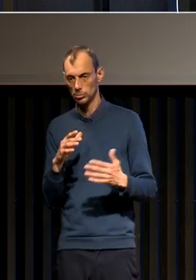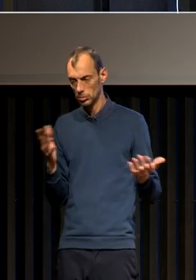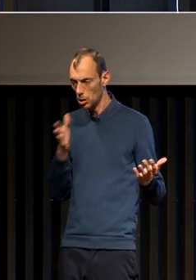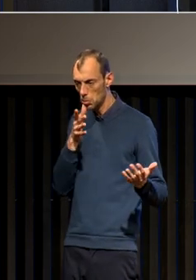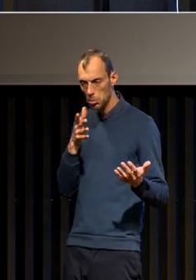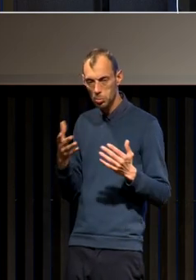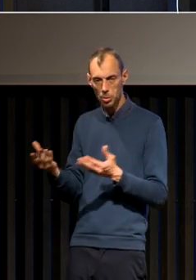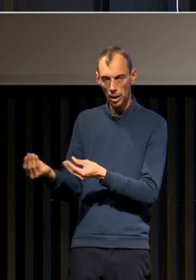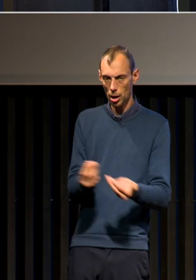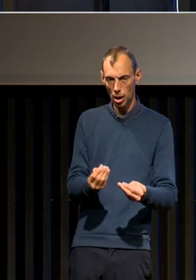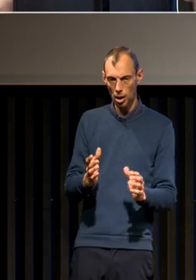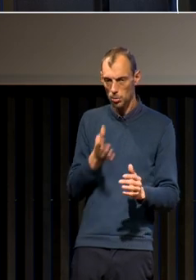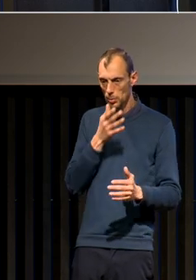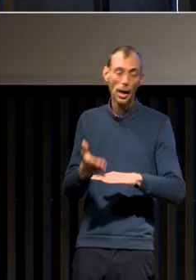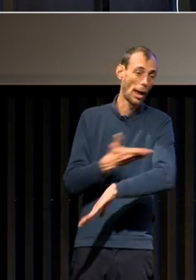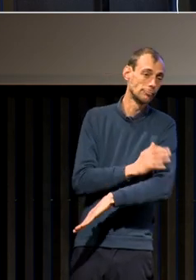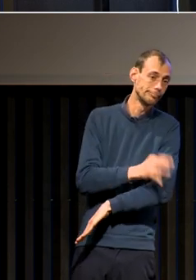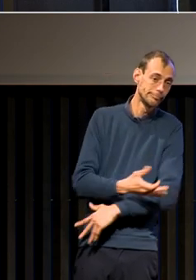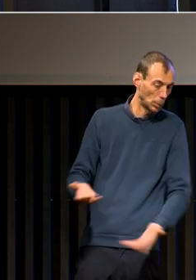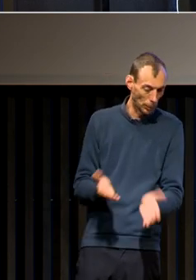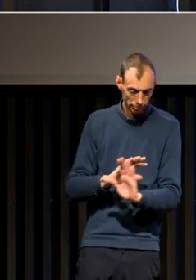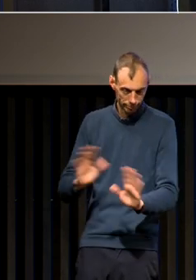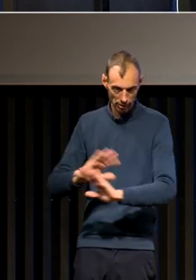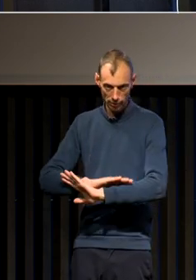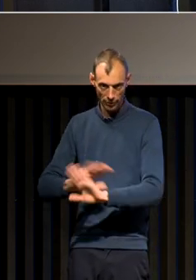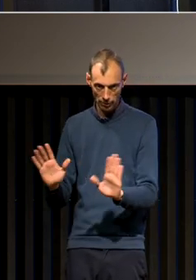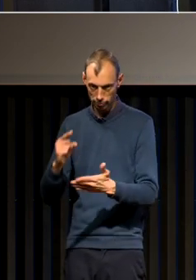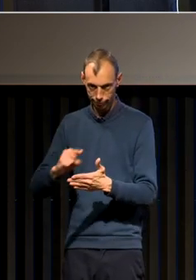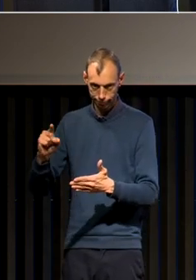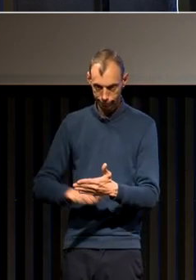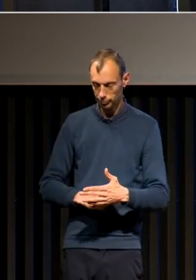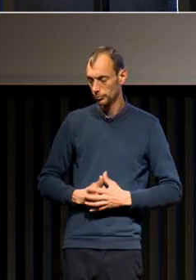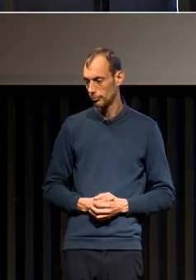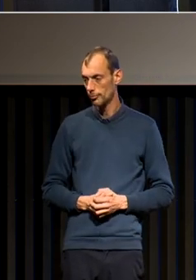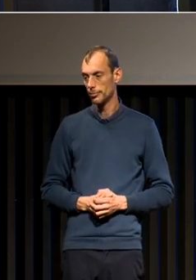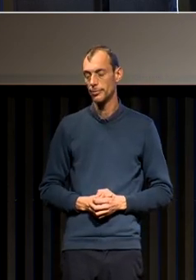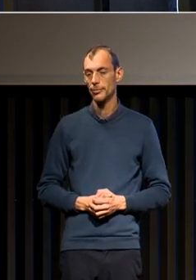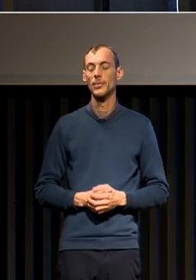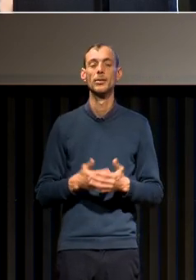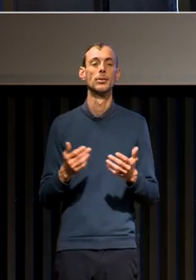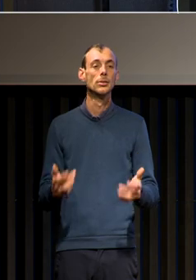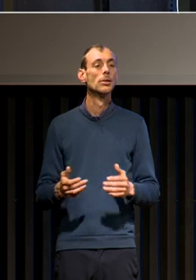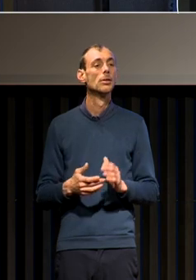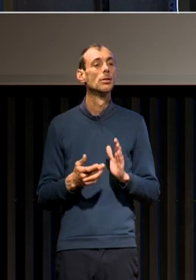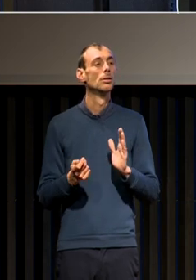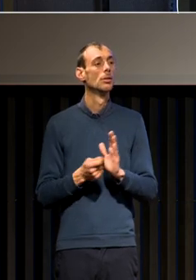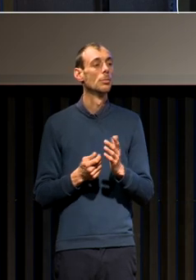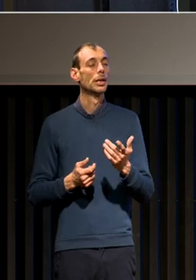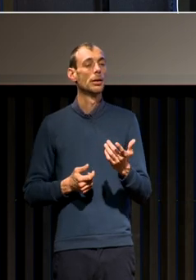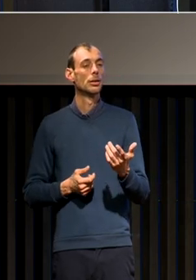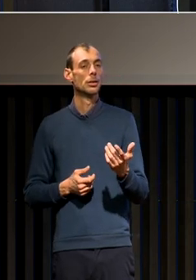donneurs. Alors, suppression du recueil du consentement du conjoint lors d'un don de